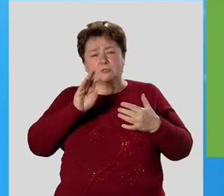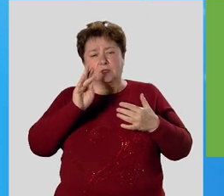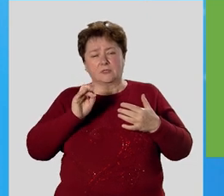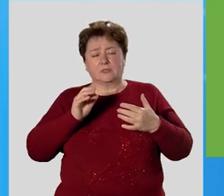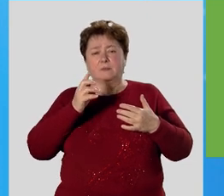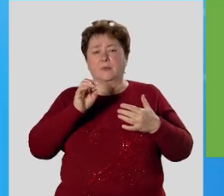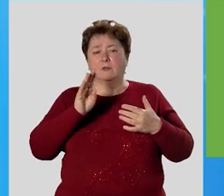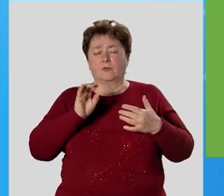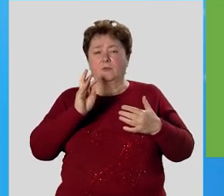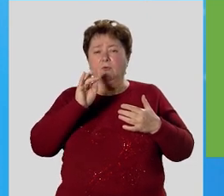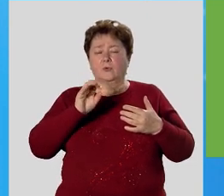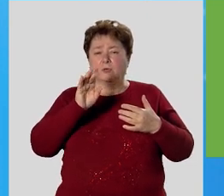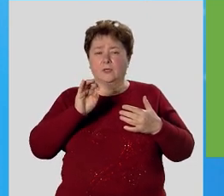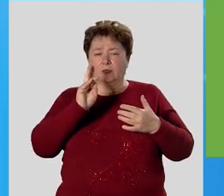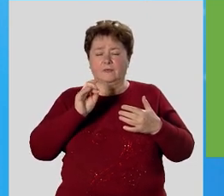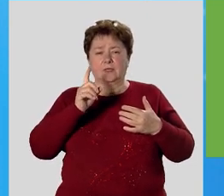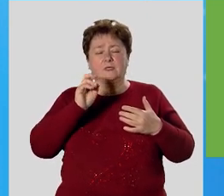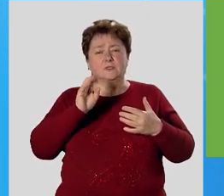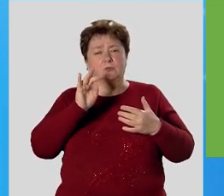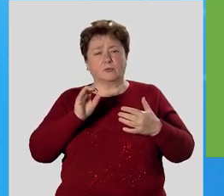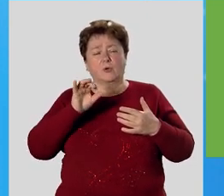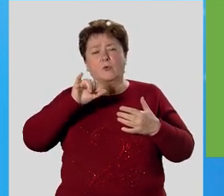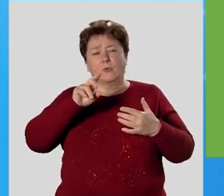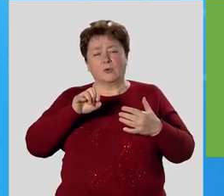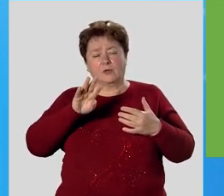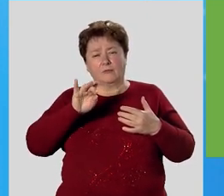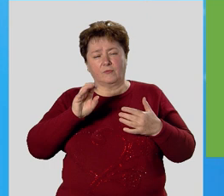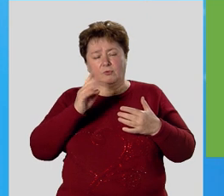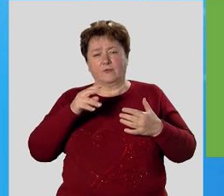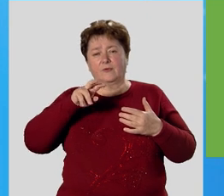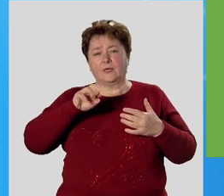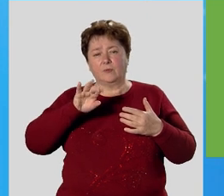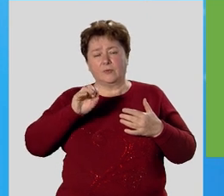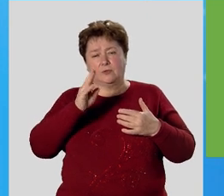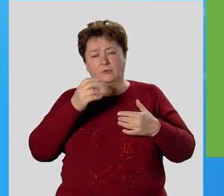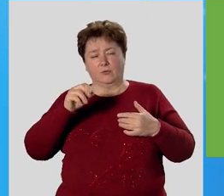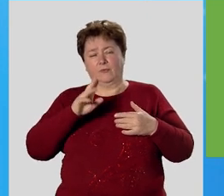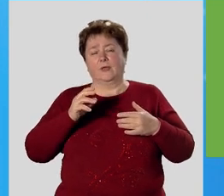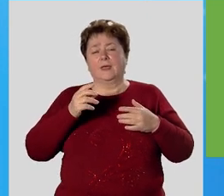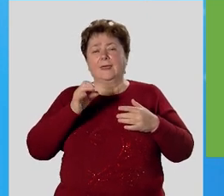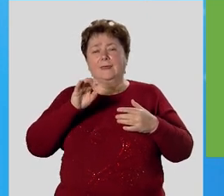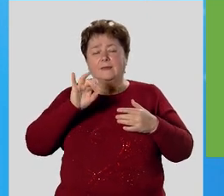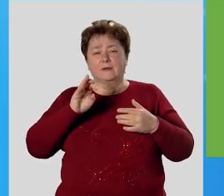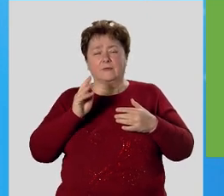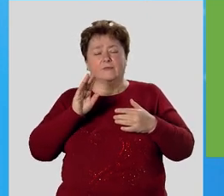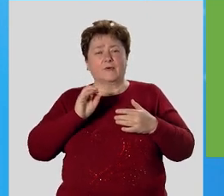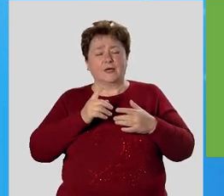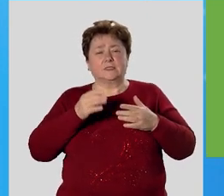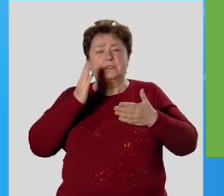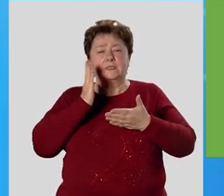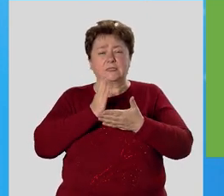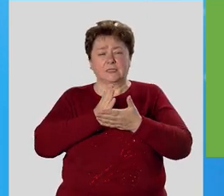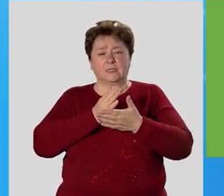белков, нуклеиновых кислот, углеводов и липидов. В интерфазе